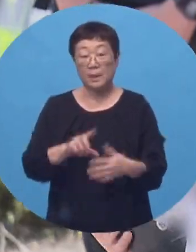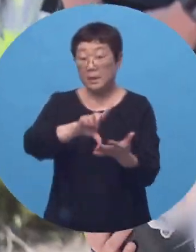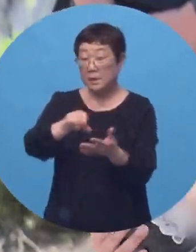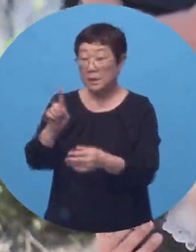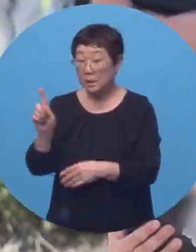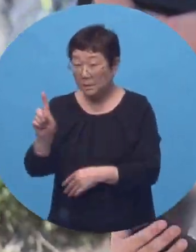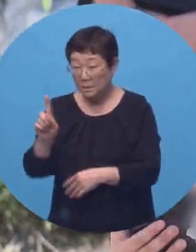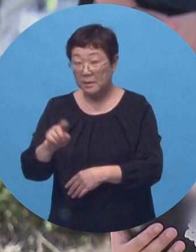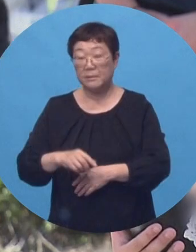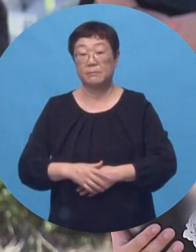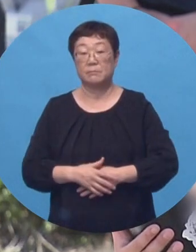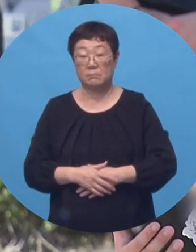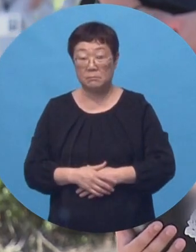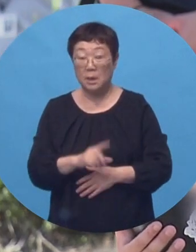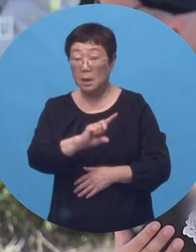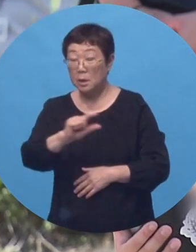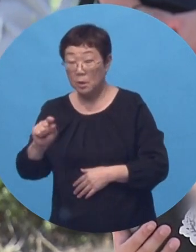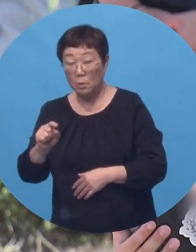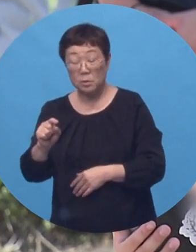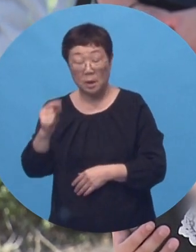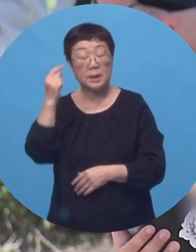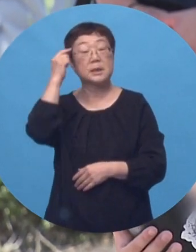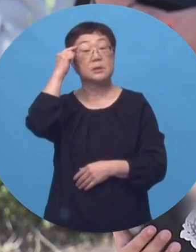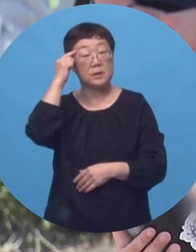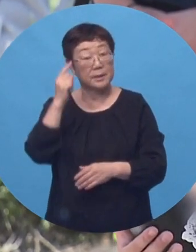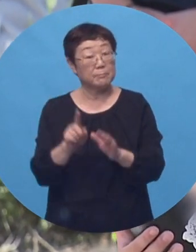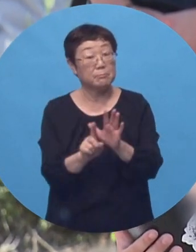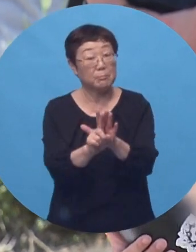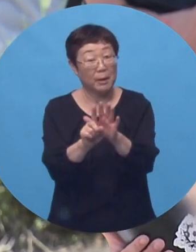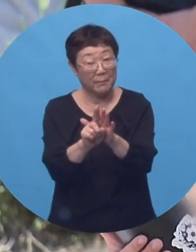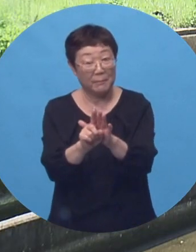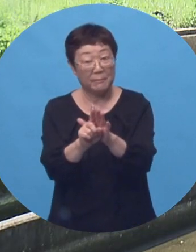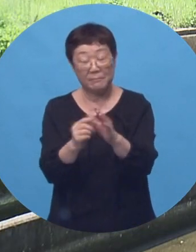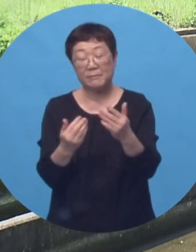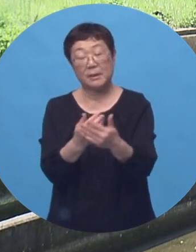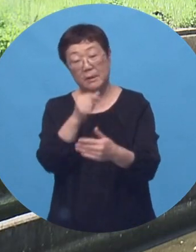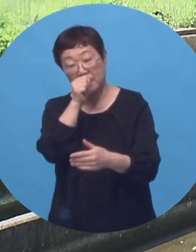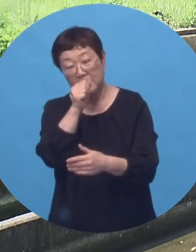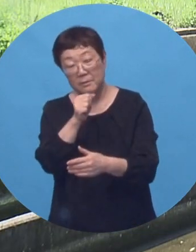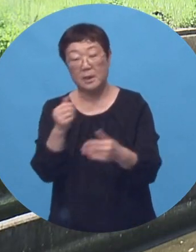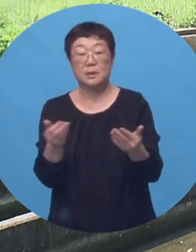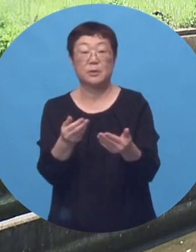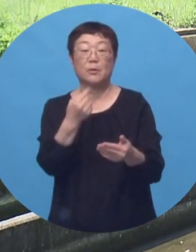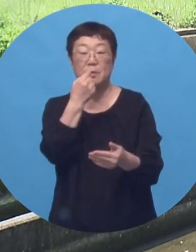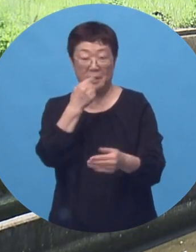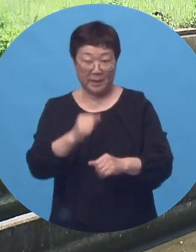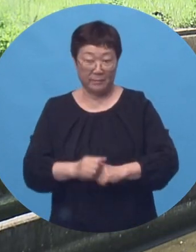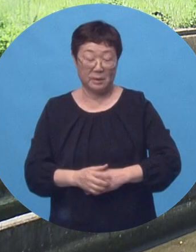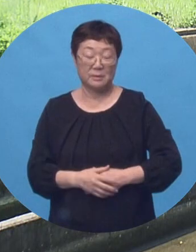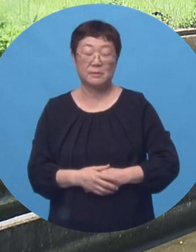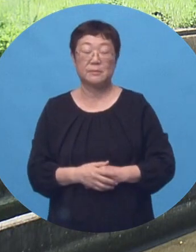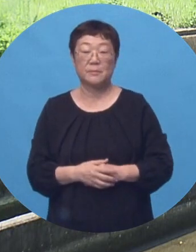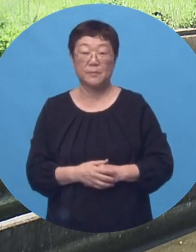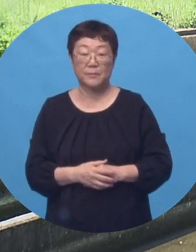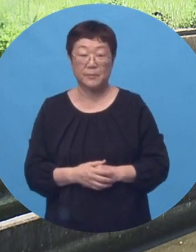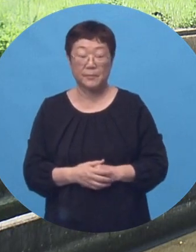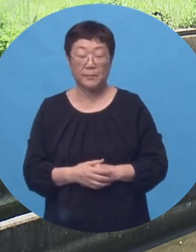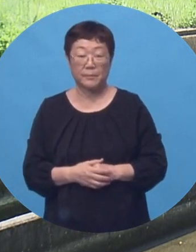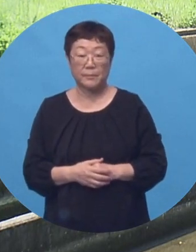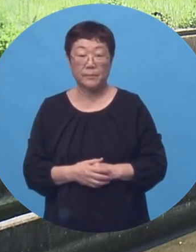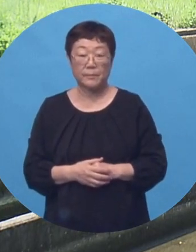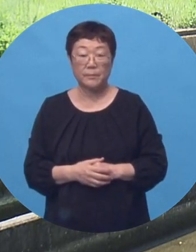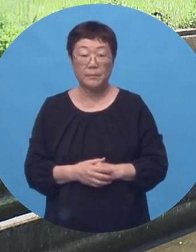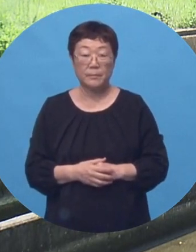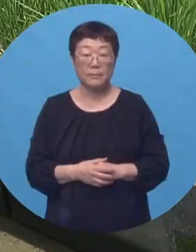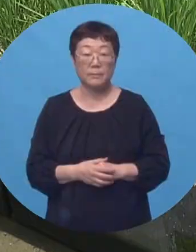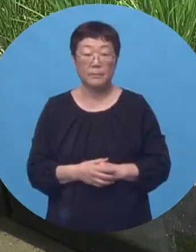域のこと、ほんなんのちょっと気づいてもらう、ちょっと助けになったらいいなと思って、この授業をやっ